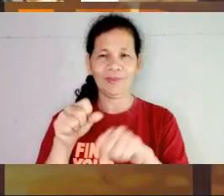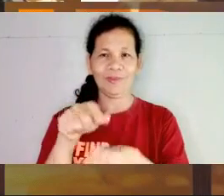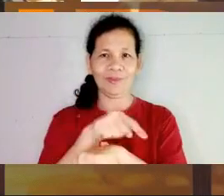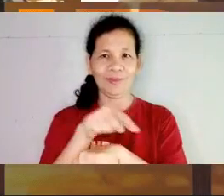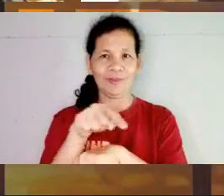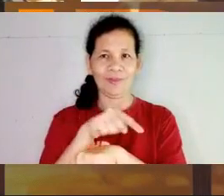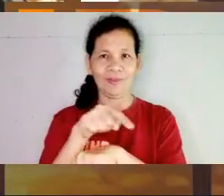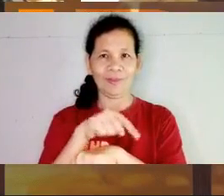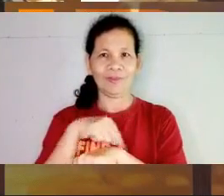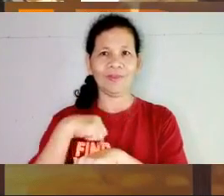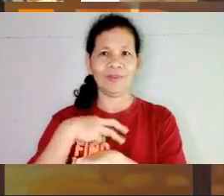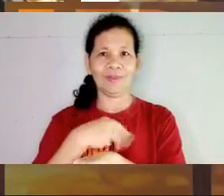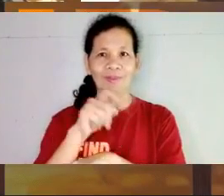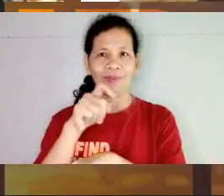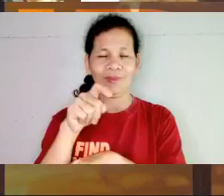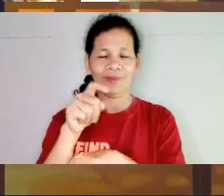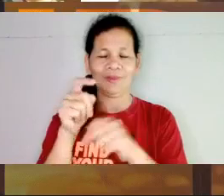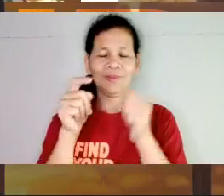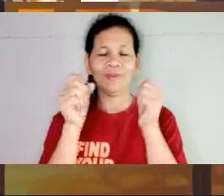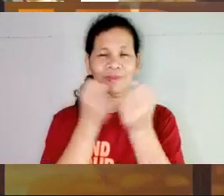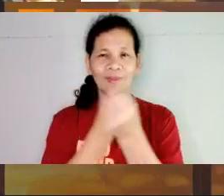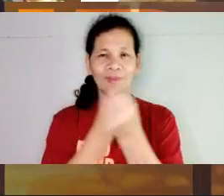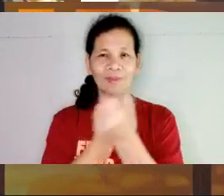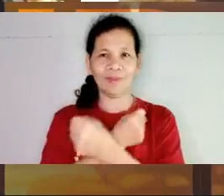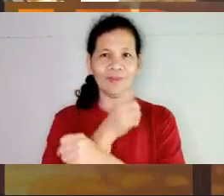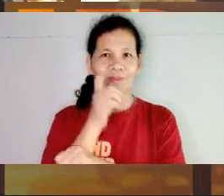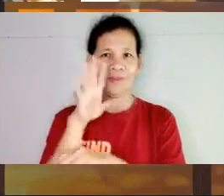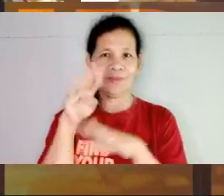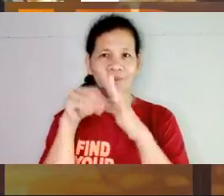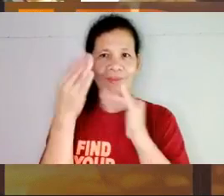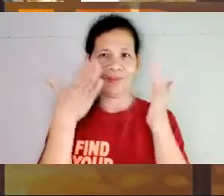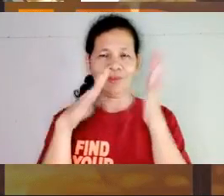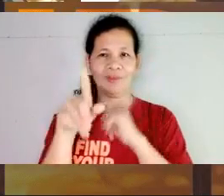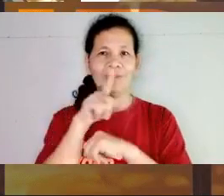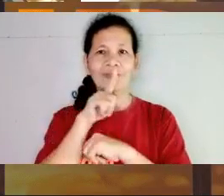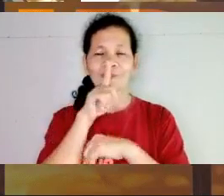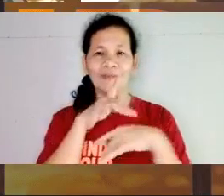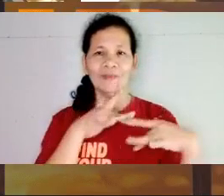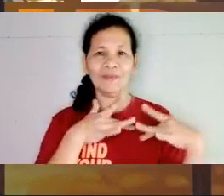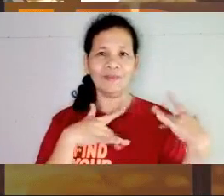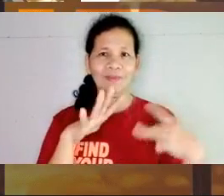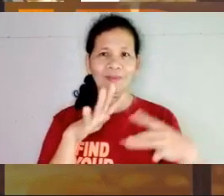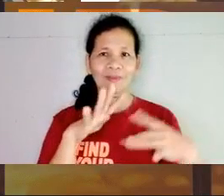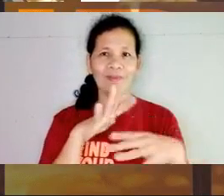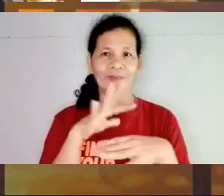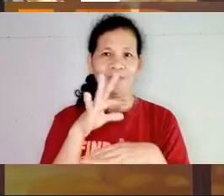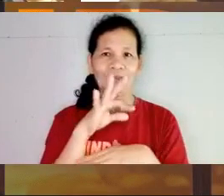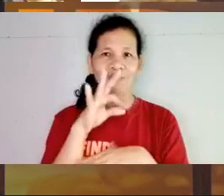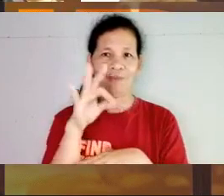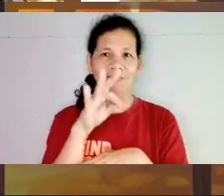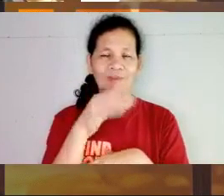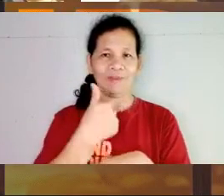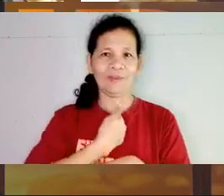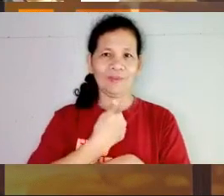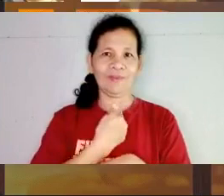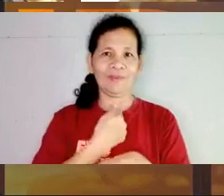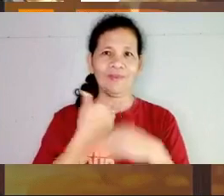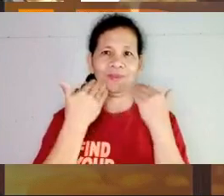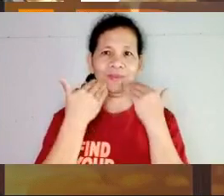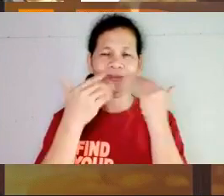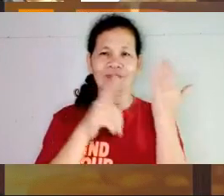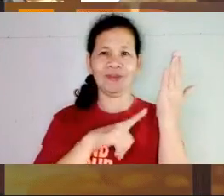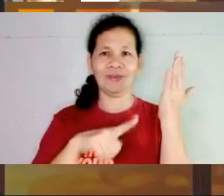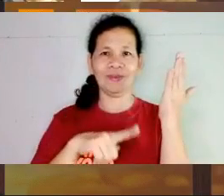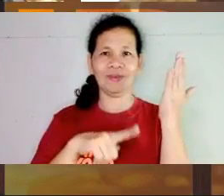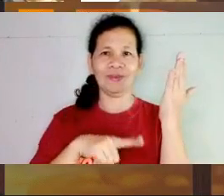nating mahalin ang ating Diyos sa langit ng buong puso at kaluluwa, pati na din po ang ating sarili. Thank you, Lord, to all